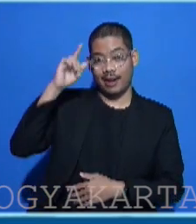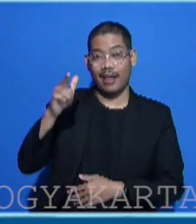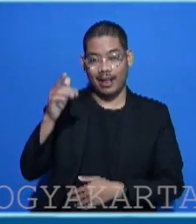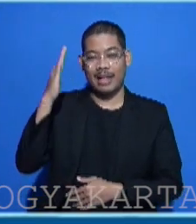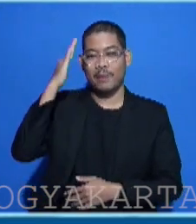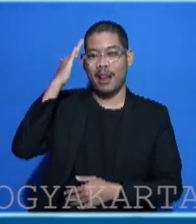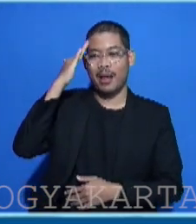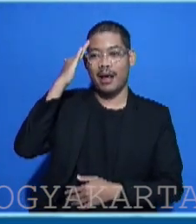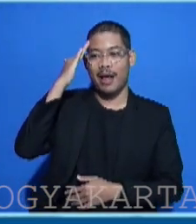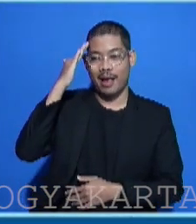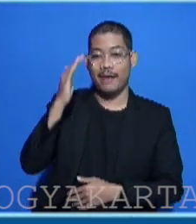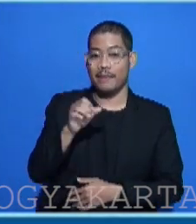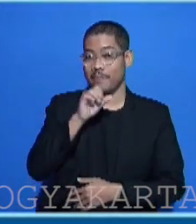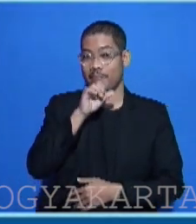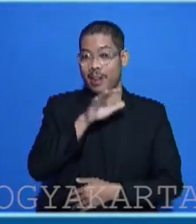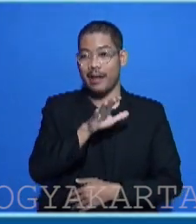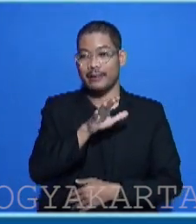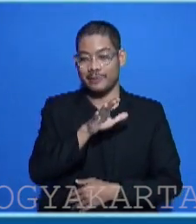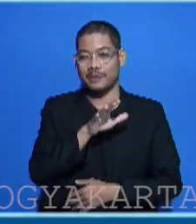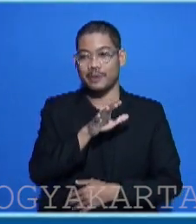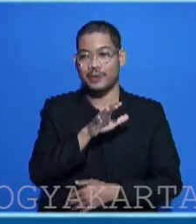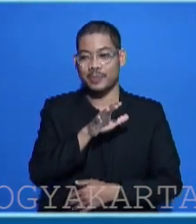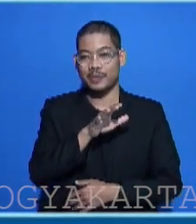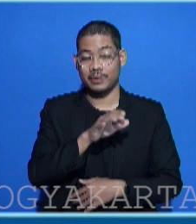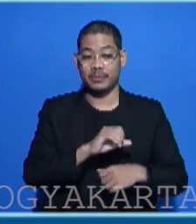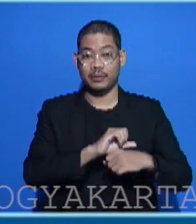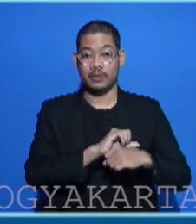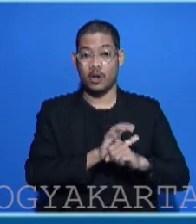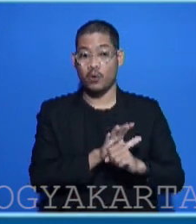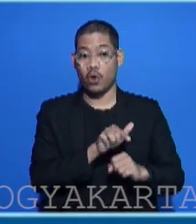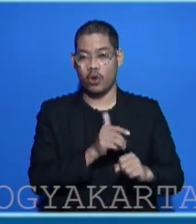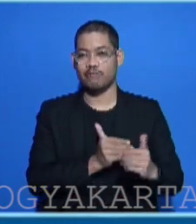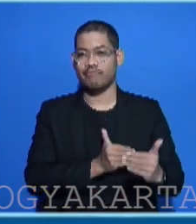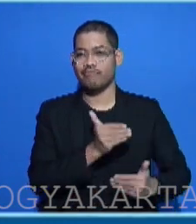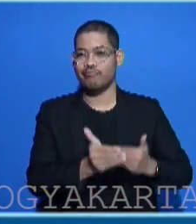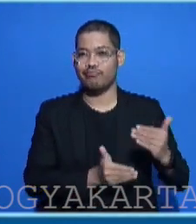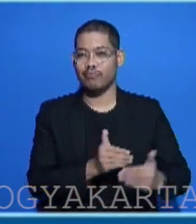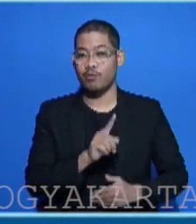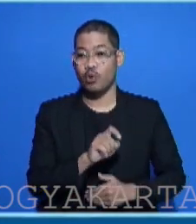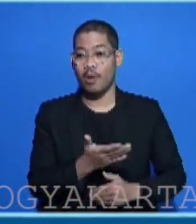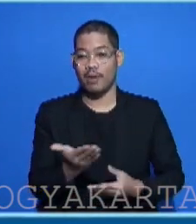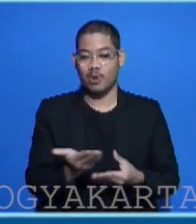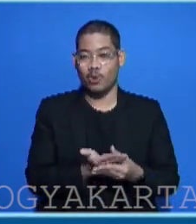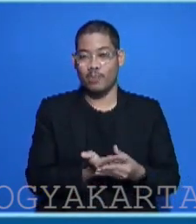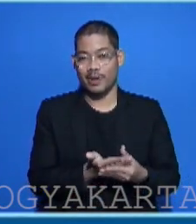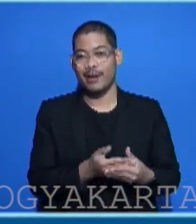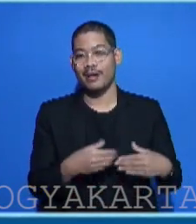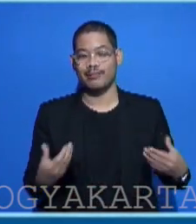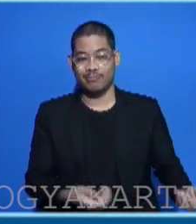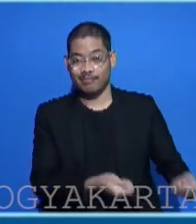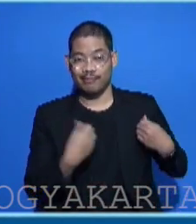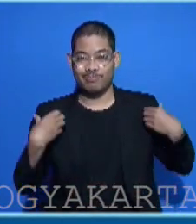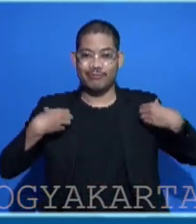sumarkijo lumampah tumbuh juga Kabupaten Kulon Progo kantingasto dokumen-dokumen penting wau